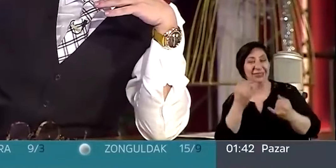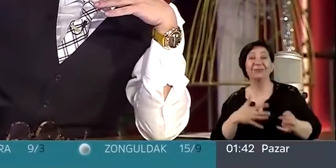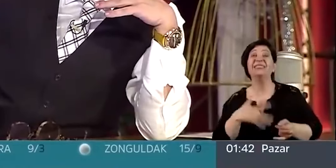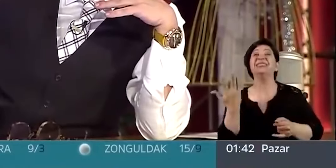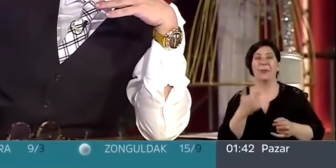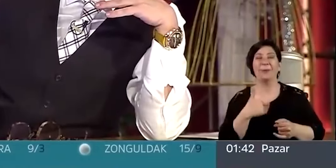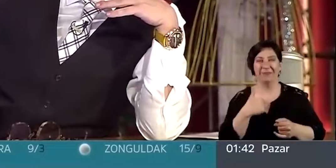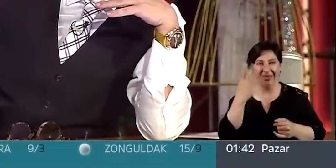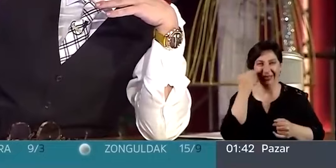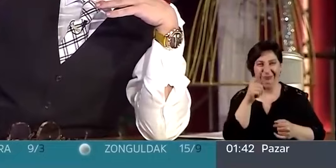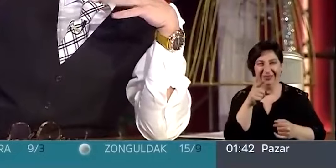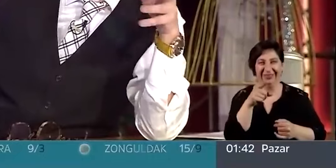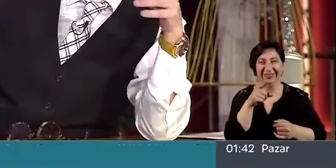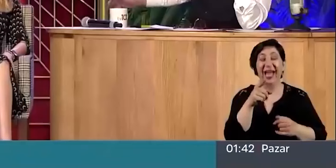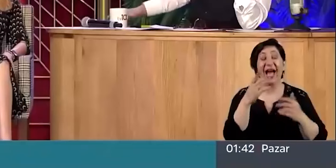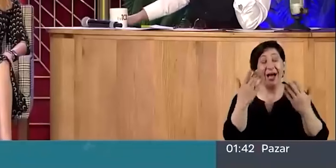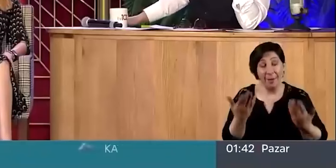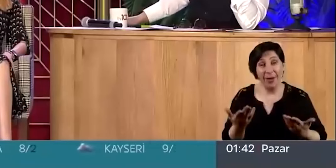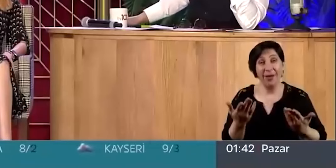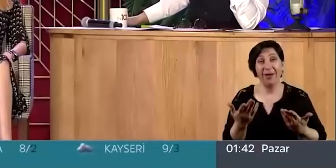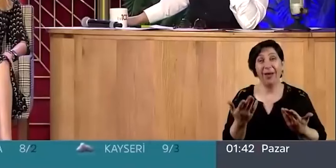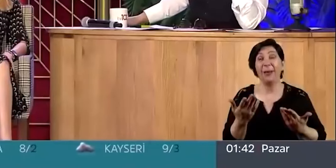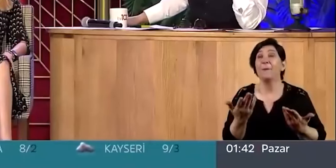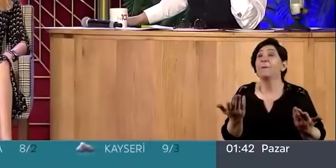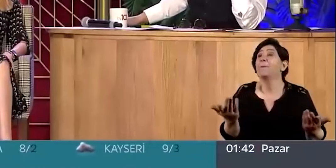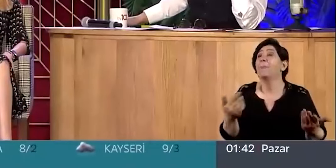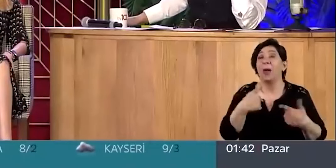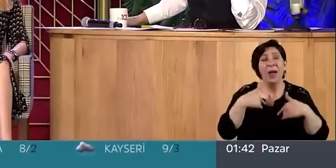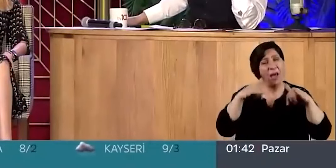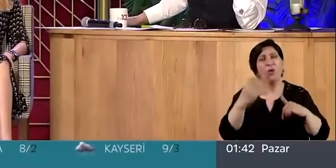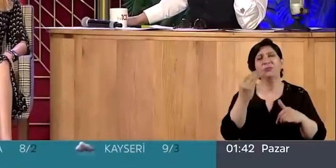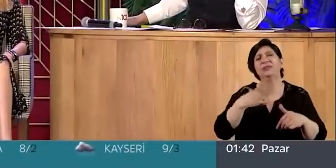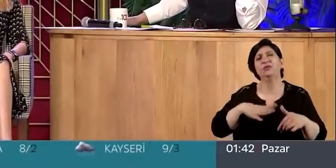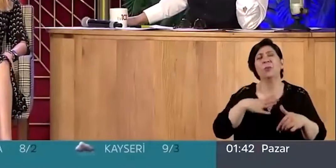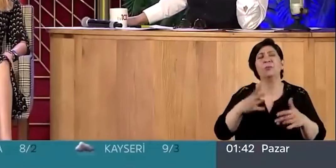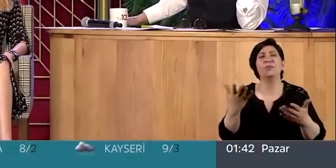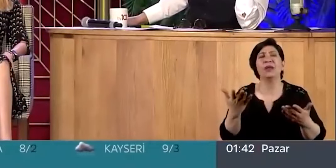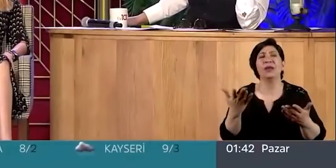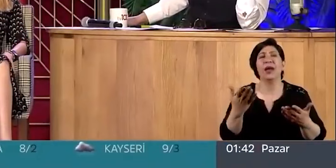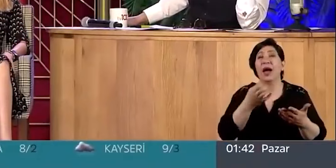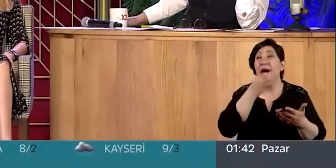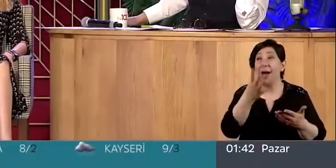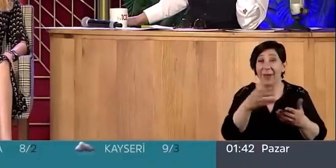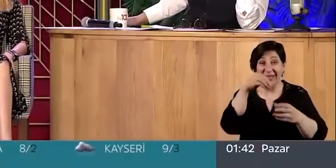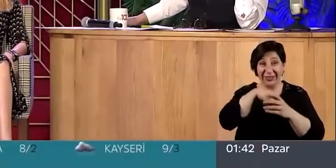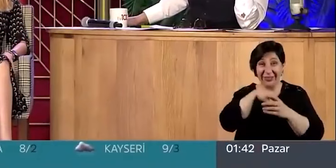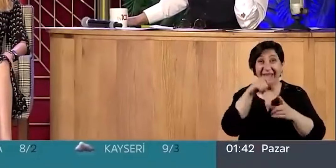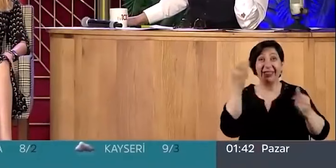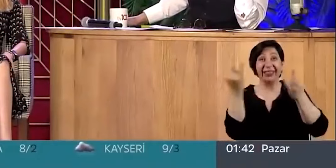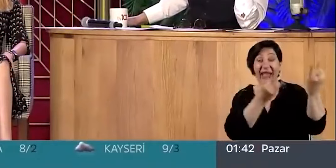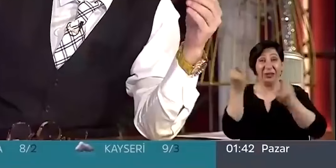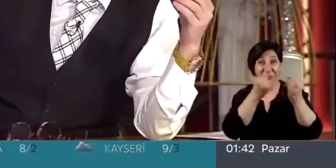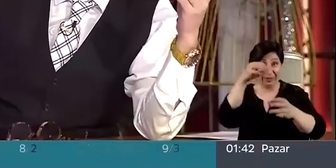yani. Anlatabildim mi? Fakat yani ben bizde de olmasını istiyorum. Çünkü özellikle haber kanallarındaki